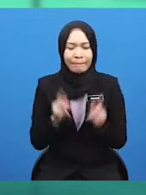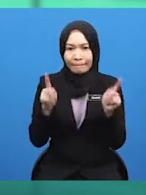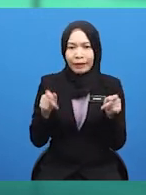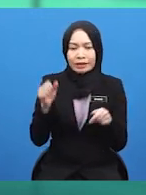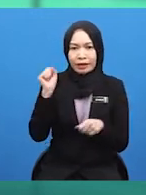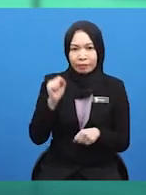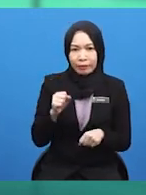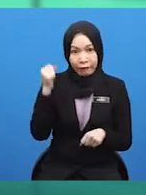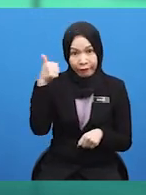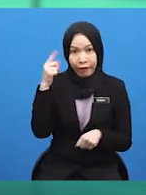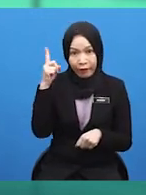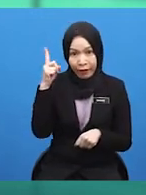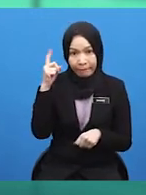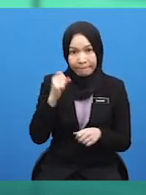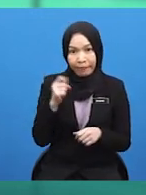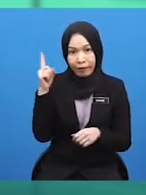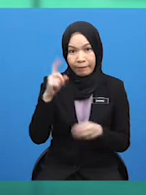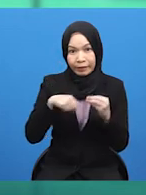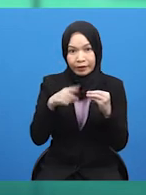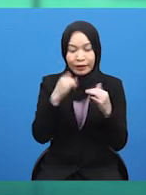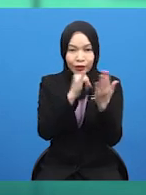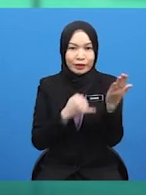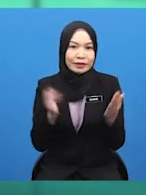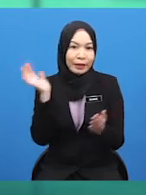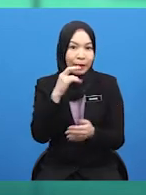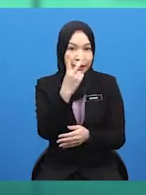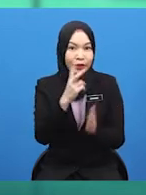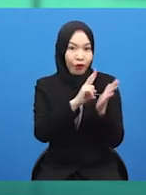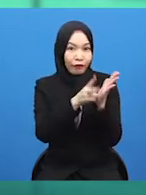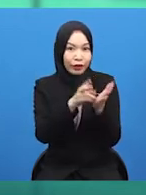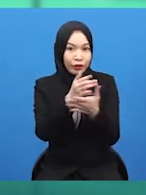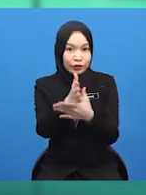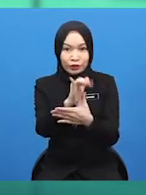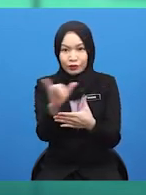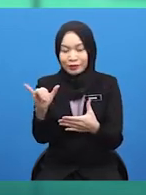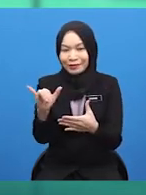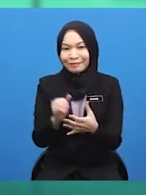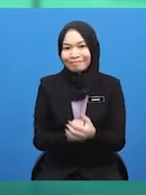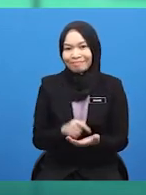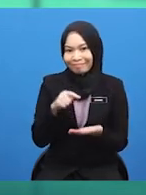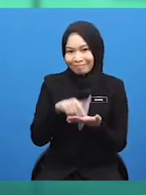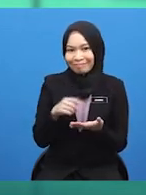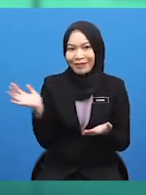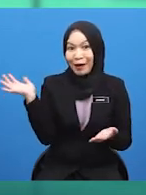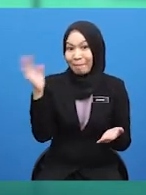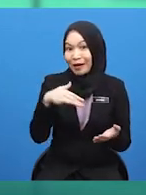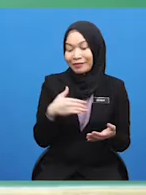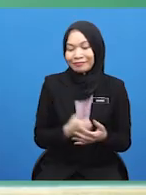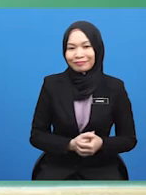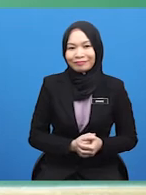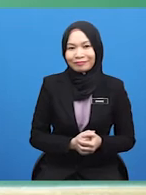dengan lukisan? Mari kita saksikan tayangan slide video seterusnya. Sangat-sangat menarik. Kita saksikan